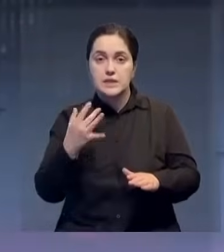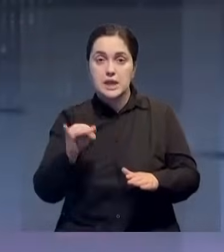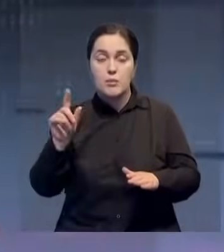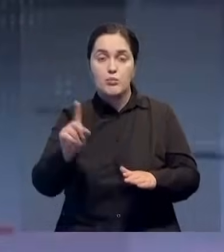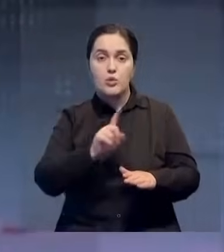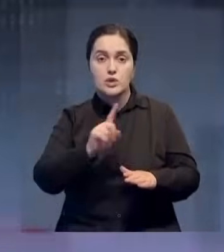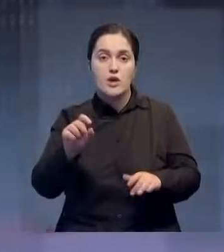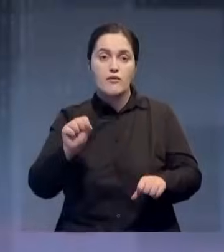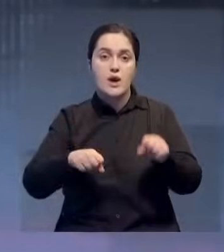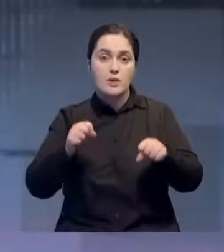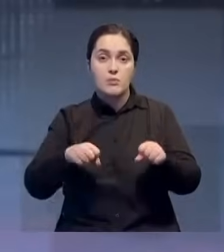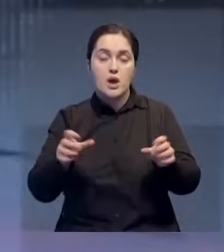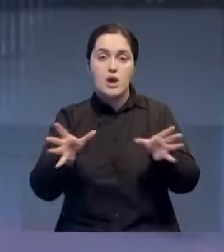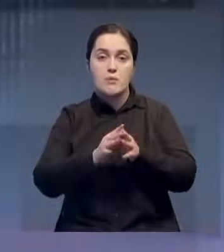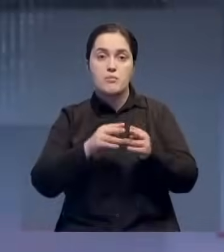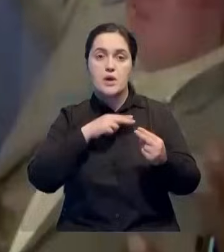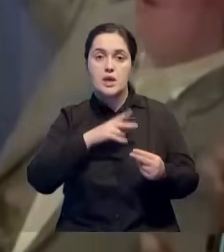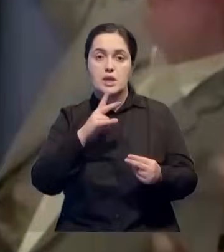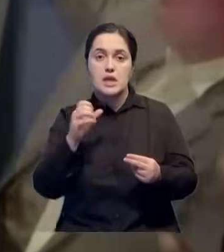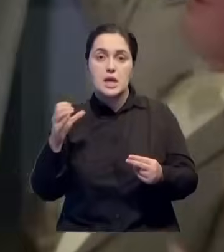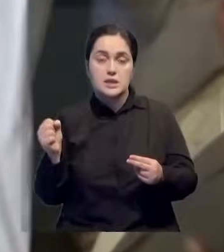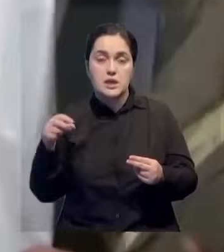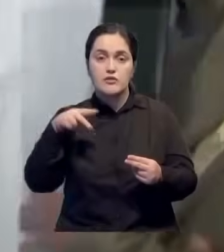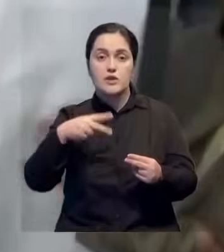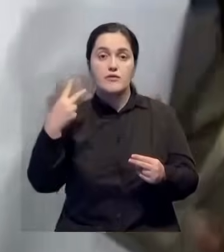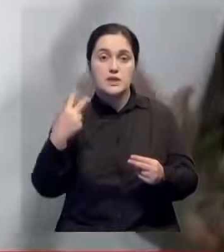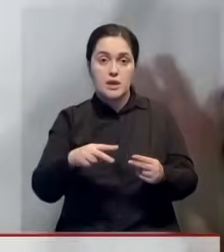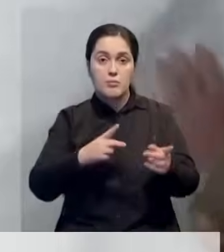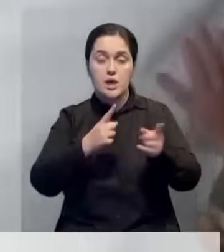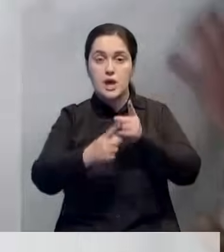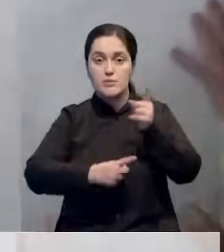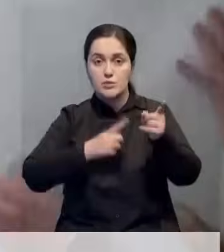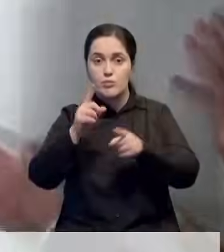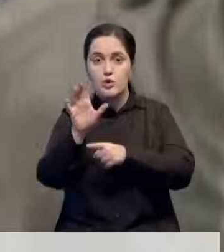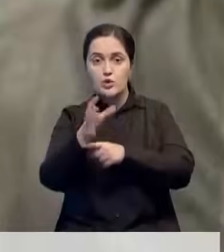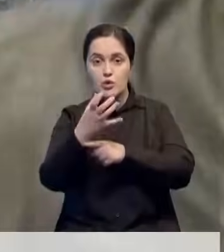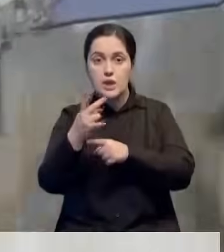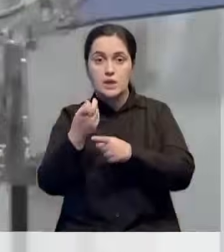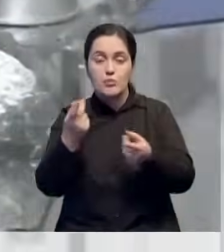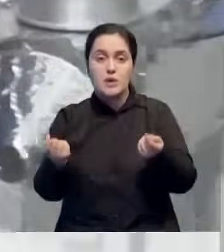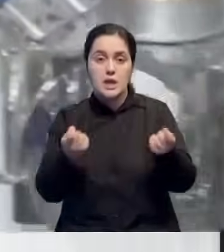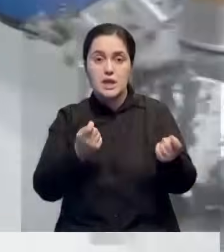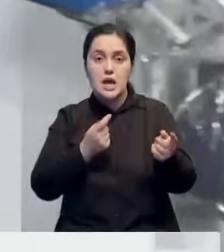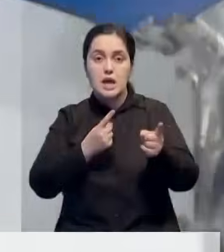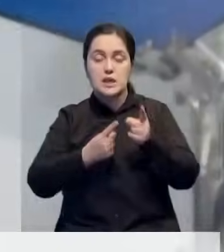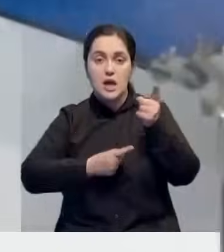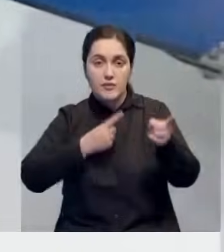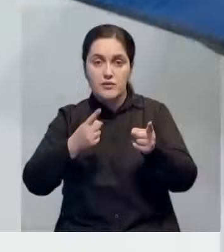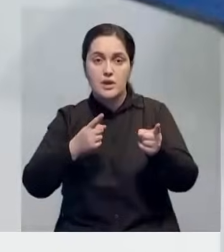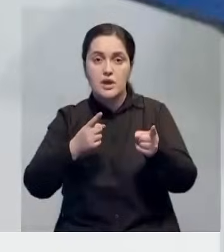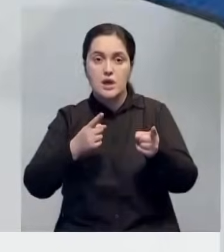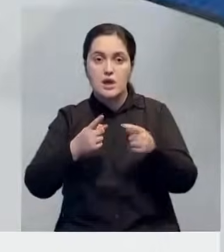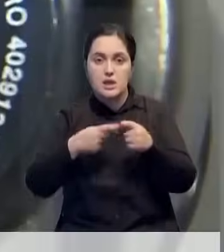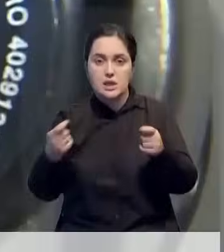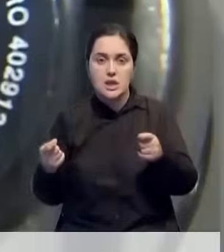Это стало возможным благодаря его сотрудничеству с НАСА. В 2020 году космическому зонду Нацуправления аэронавтики в